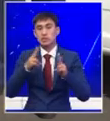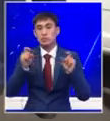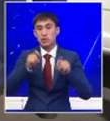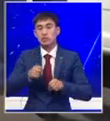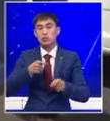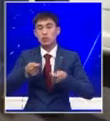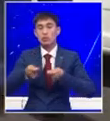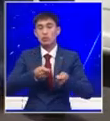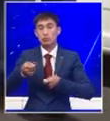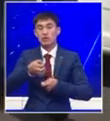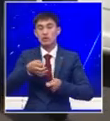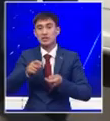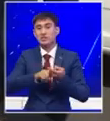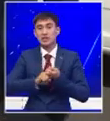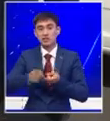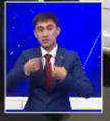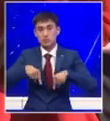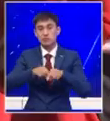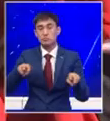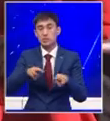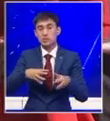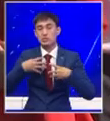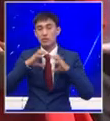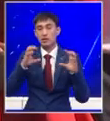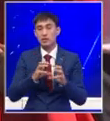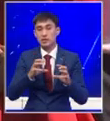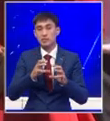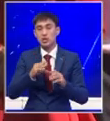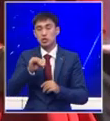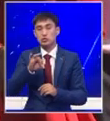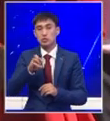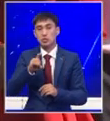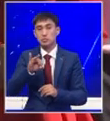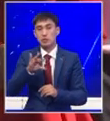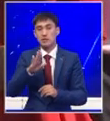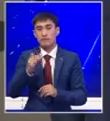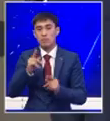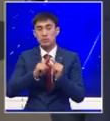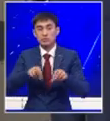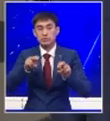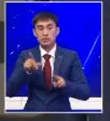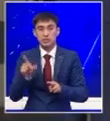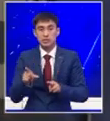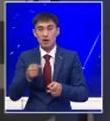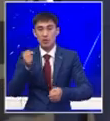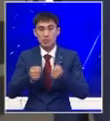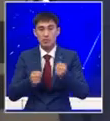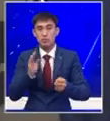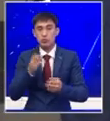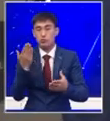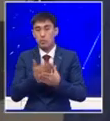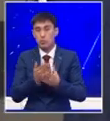руководитель управления по связям с общественностью Министерства Здравоохранения Жасулан алп спаев по словам специалиста автомобили будут